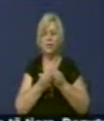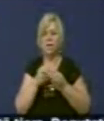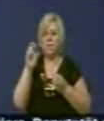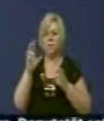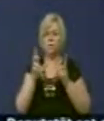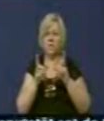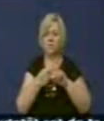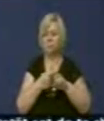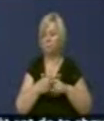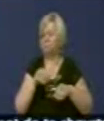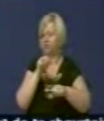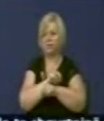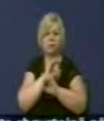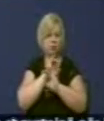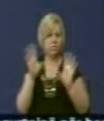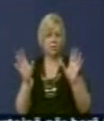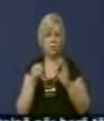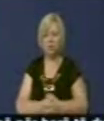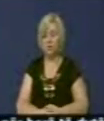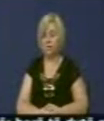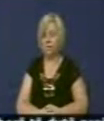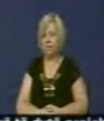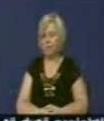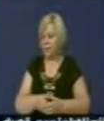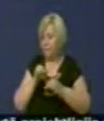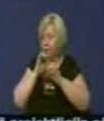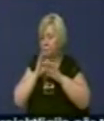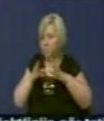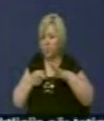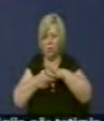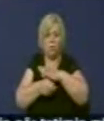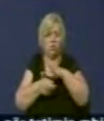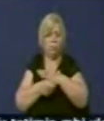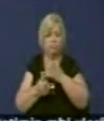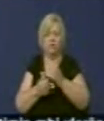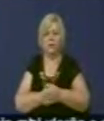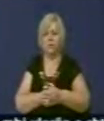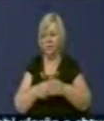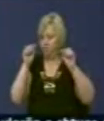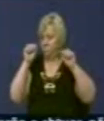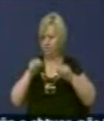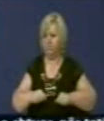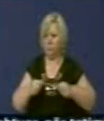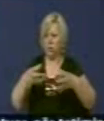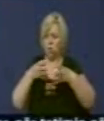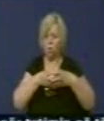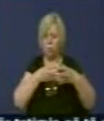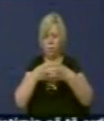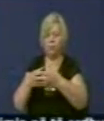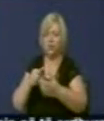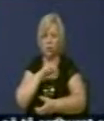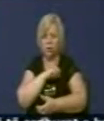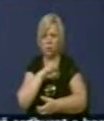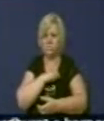Serbisë, që janë përplot njerëz të Ministrisë së Punëve të Brendshme të Serbisë, me të cilën EULEX-i e pat nënshkruar protokollin